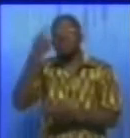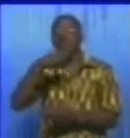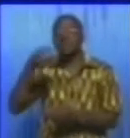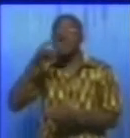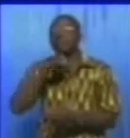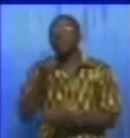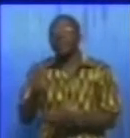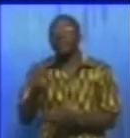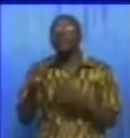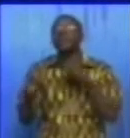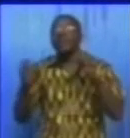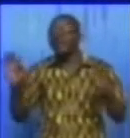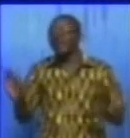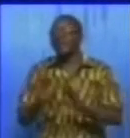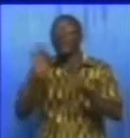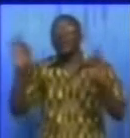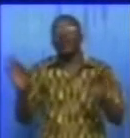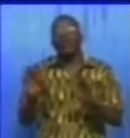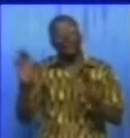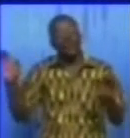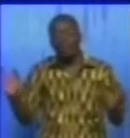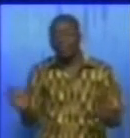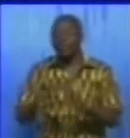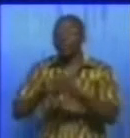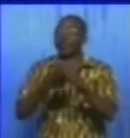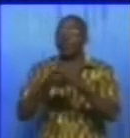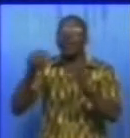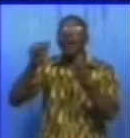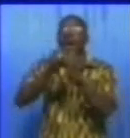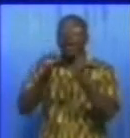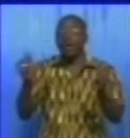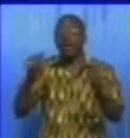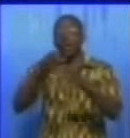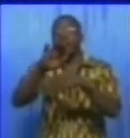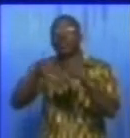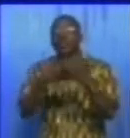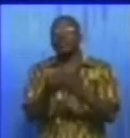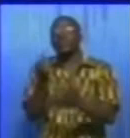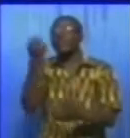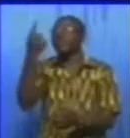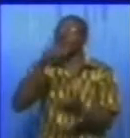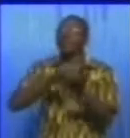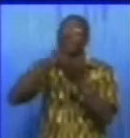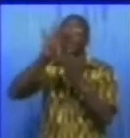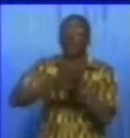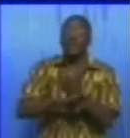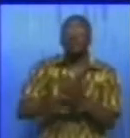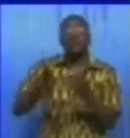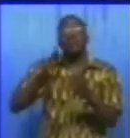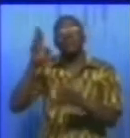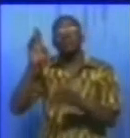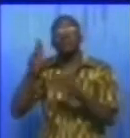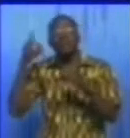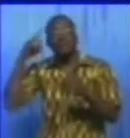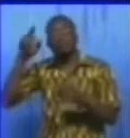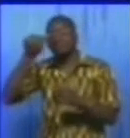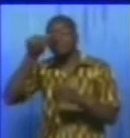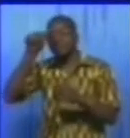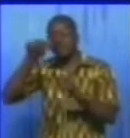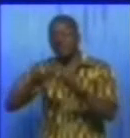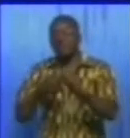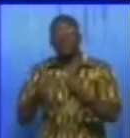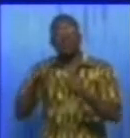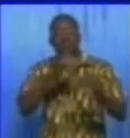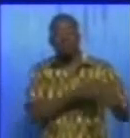que la fête bat déjà son plein avant même l'apothéose attendue le 11 décembre. Il n'est pas rare d'entendre à chaque coin de rue « Je